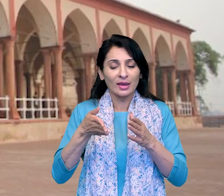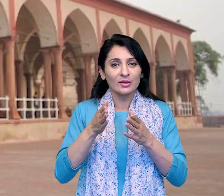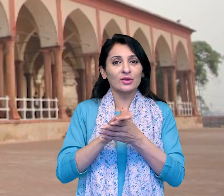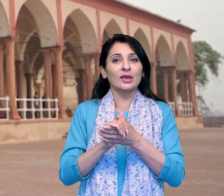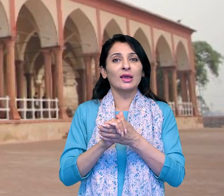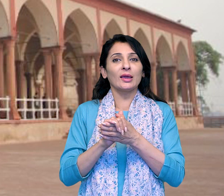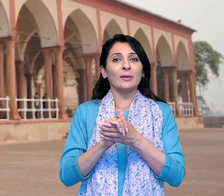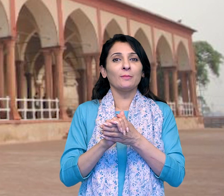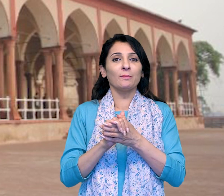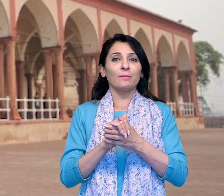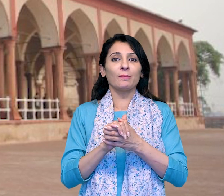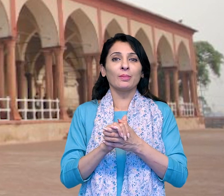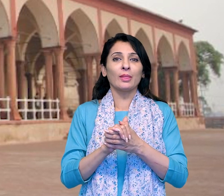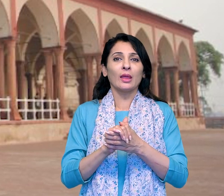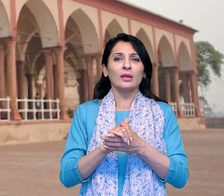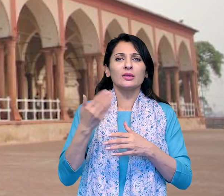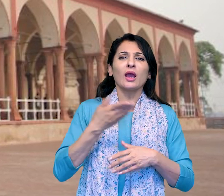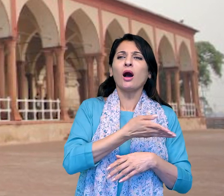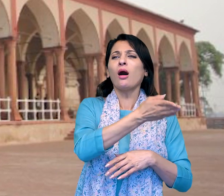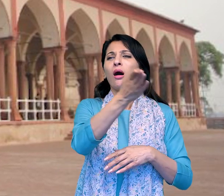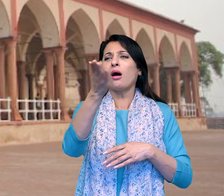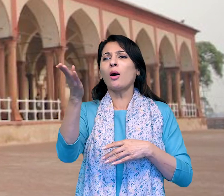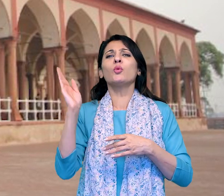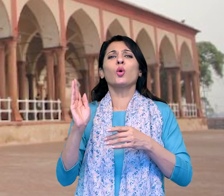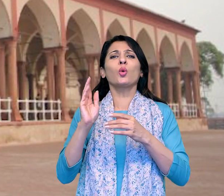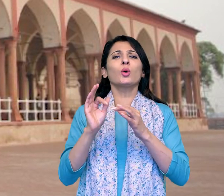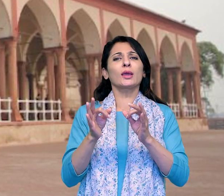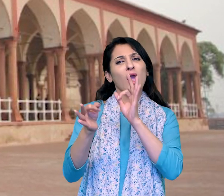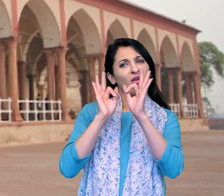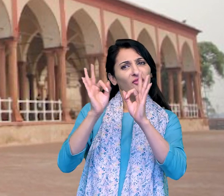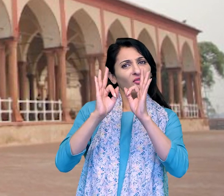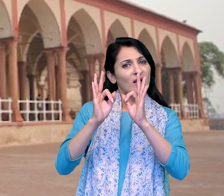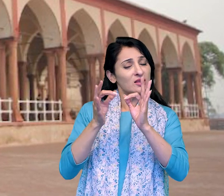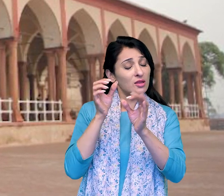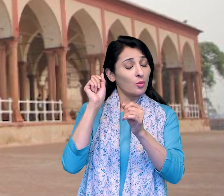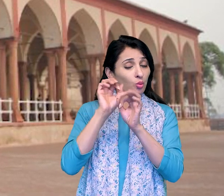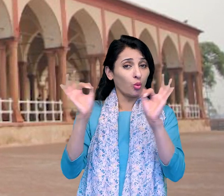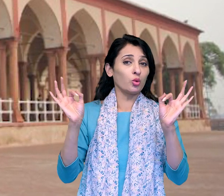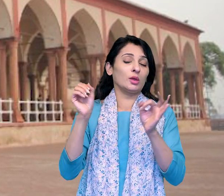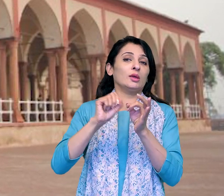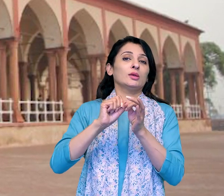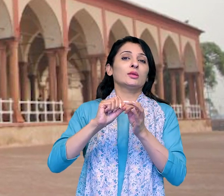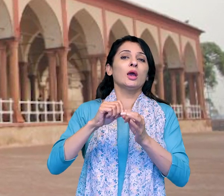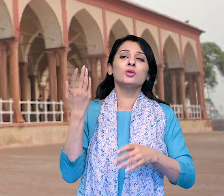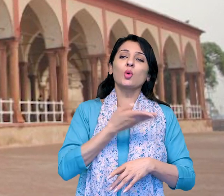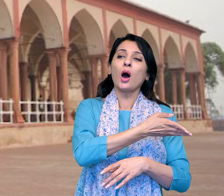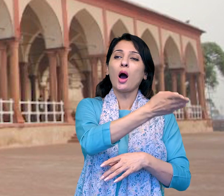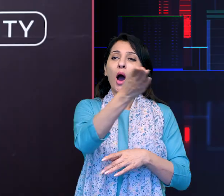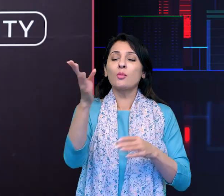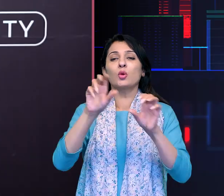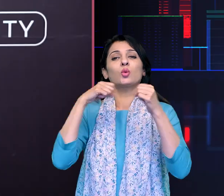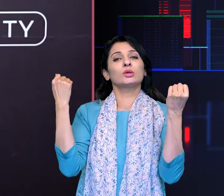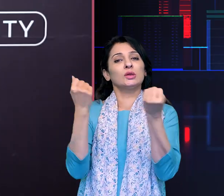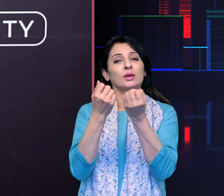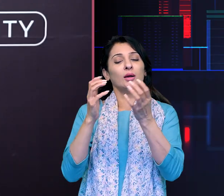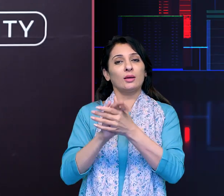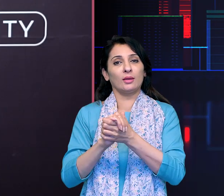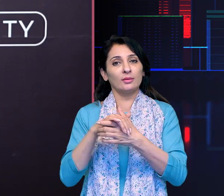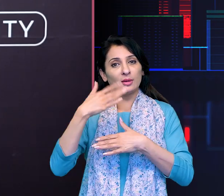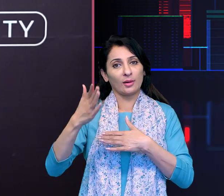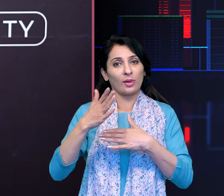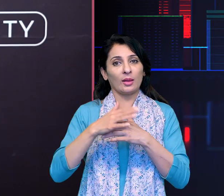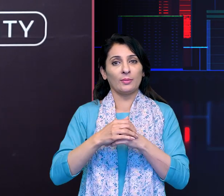जहां पर आम राय के फैसले किए जाते द इसको कहा जाता है दीवाने आम 42